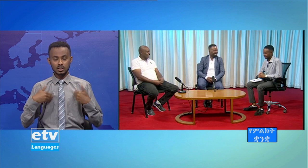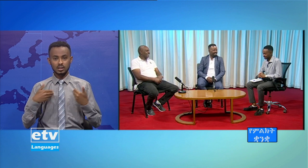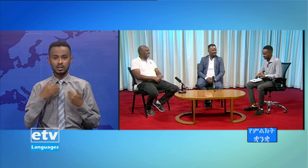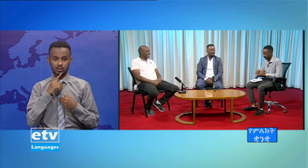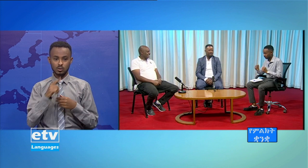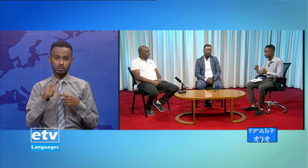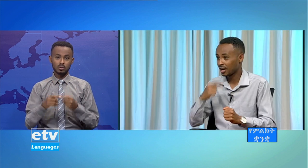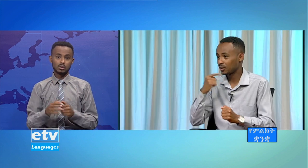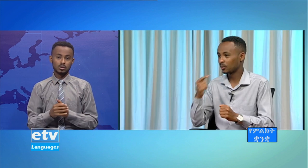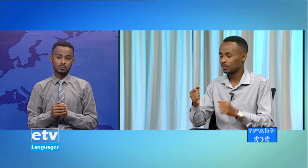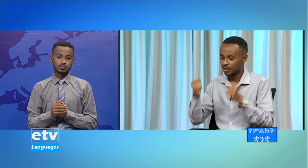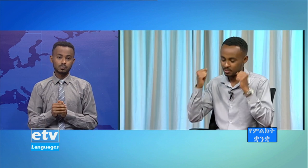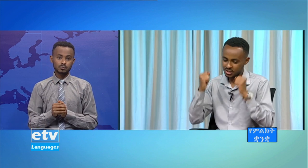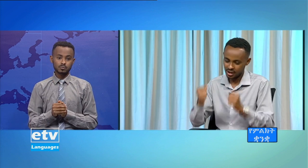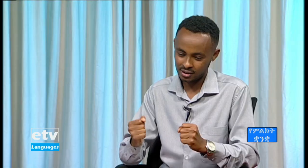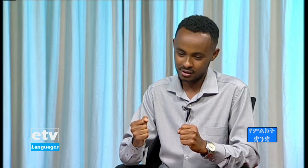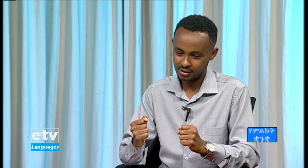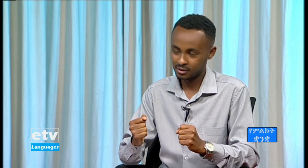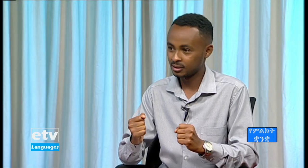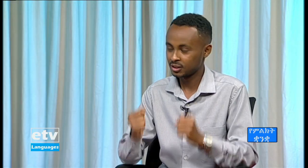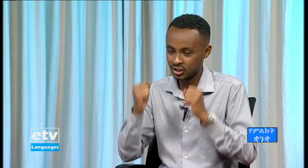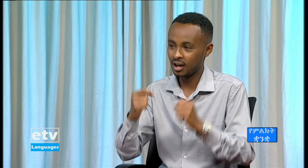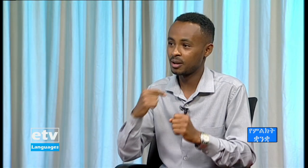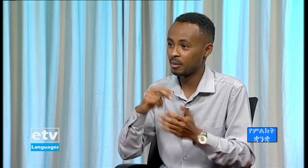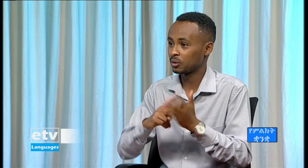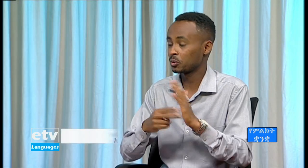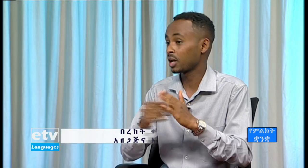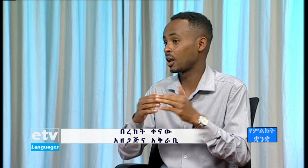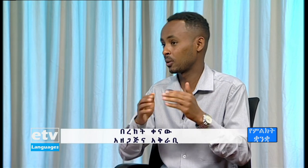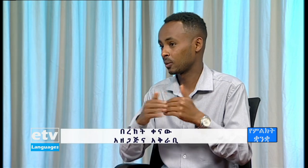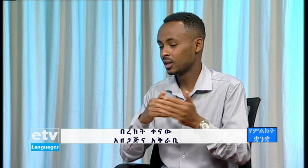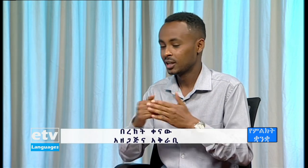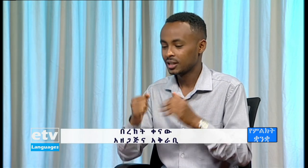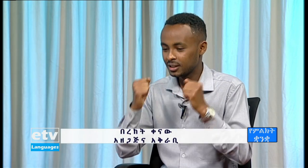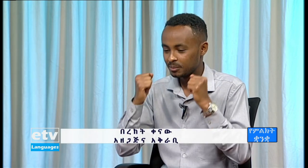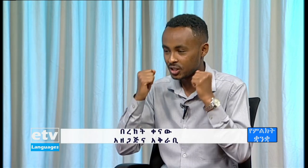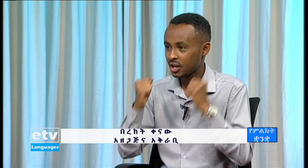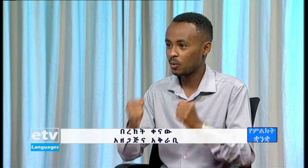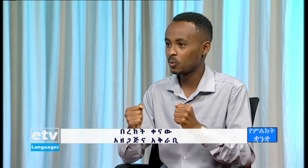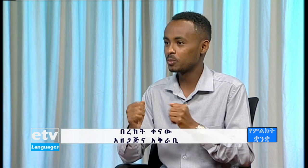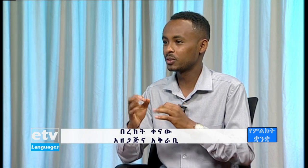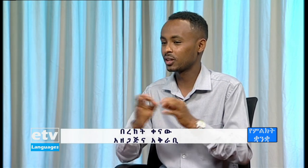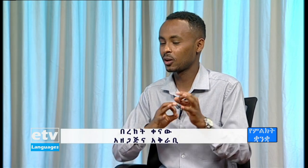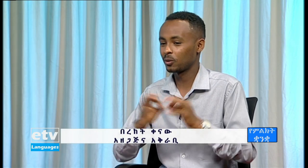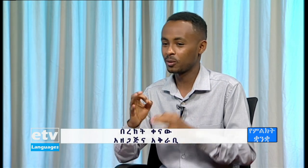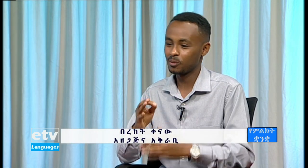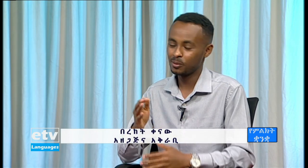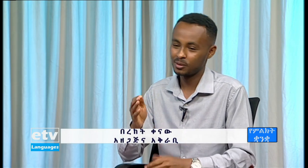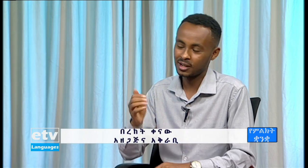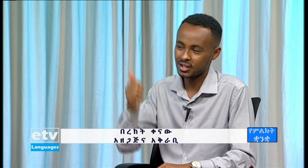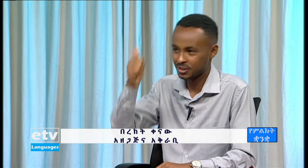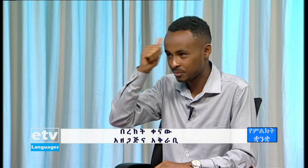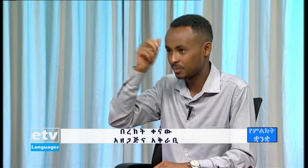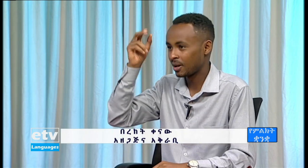ነው ማለት ያው እንዳልከው ነው። መቻልን ትችላለህ ማለቱ ቀላል ነው። ትችላለህ ግን መቻሉን የምትነግረው ደግሞ እንዳሸብር በላይ